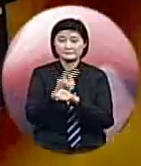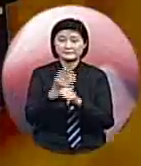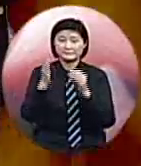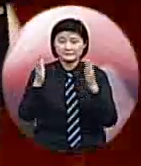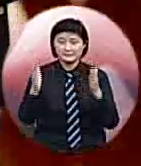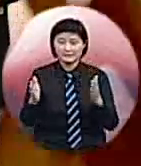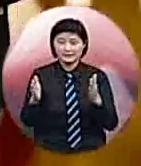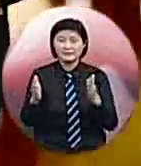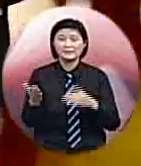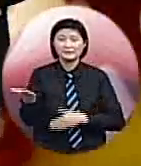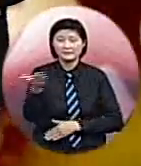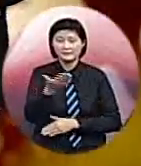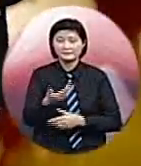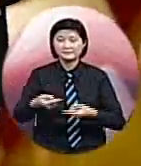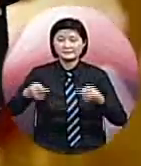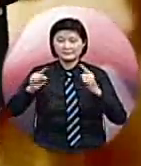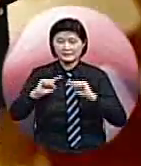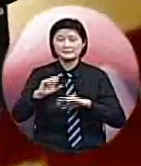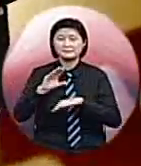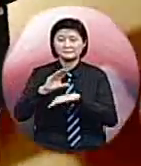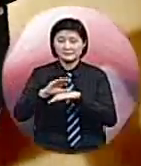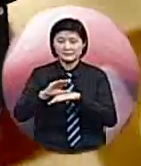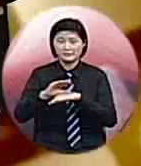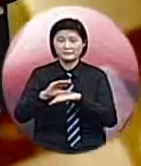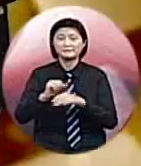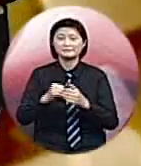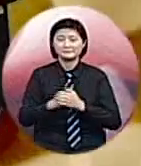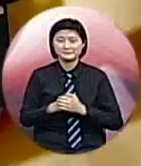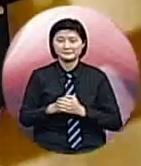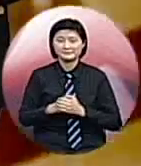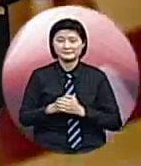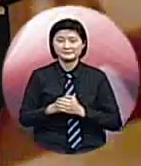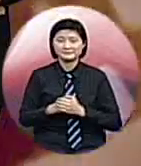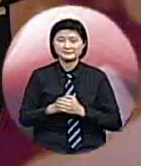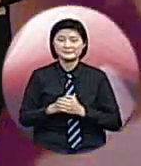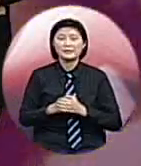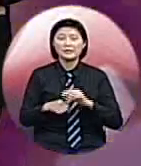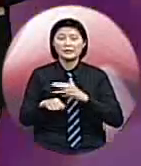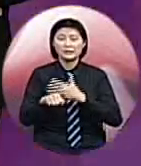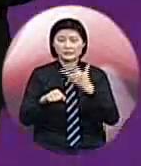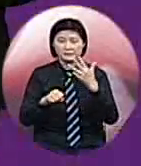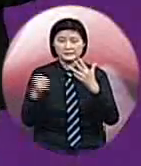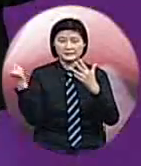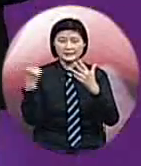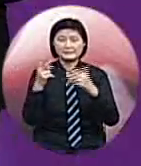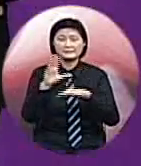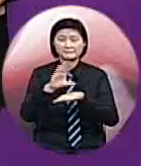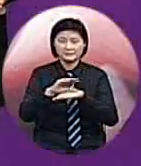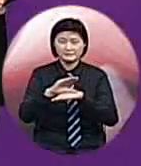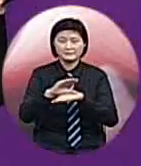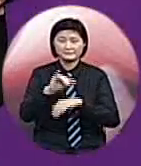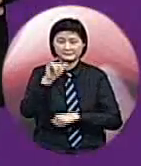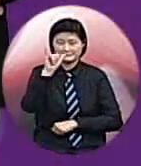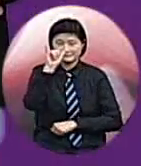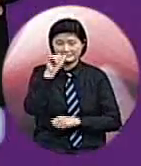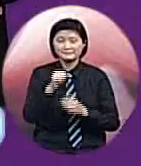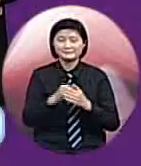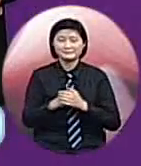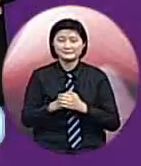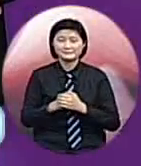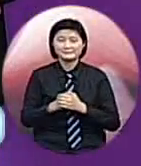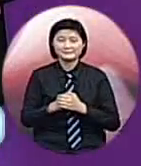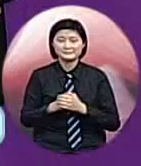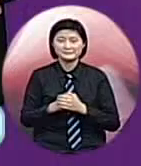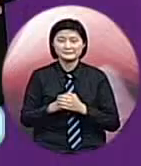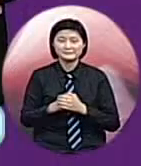생방송으로 여러분의 참여로 진행되는 방송 2시 8분부터 하죠. 그리고 또 8시에 재방송. 예, 밤 8시에 네. 재방송 나가죠.